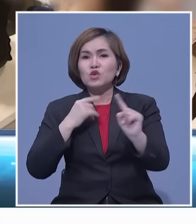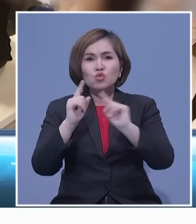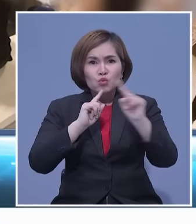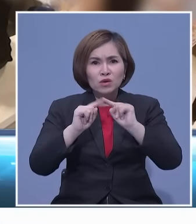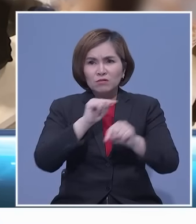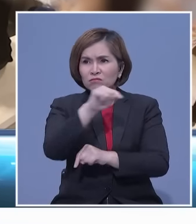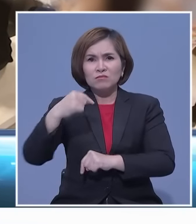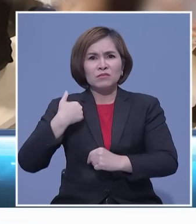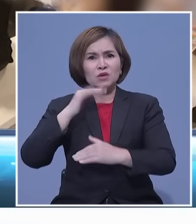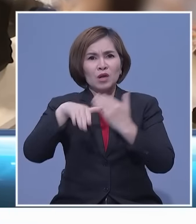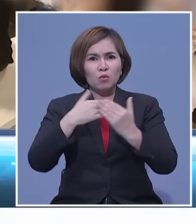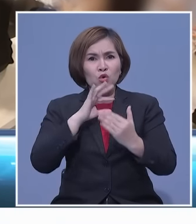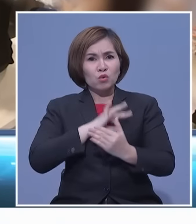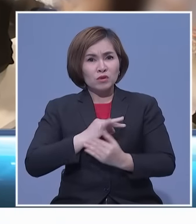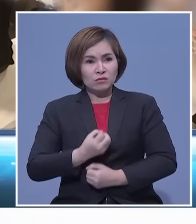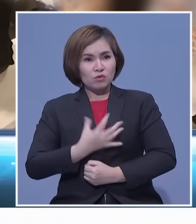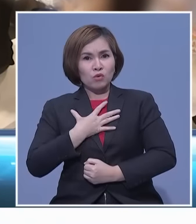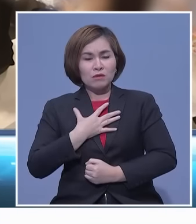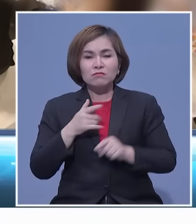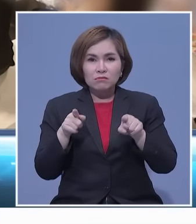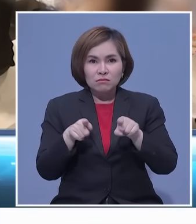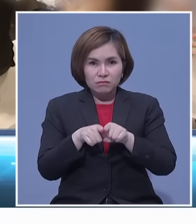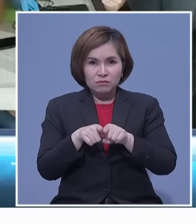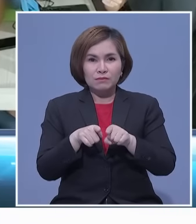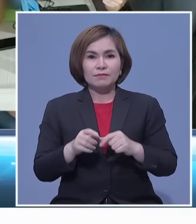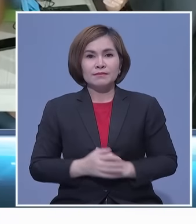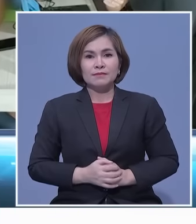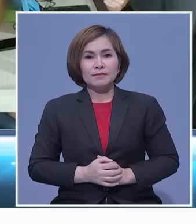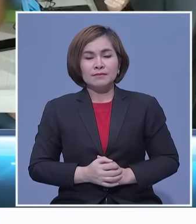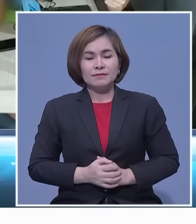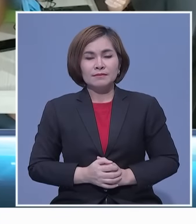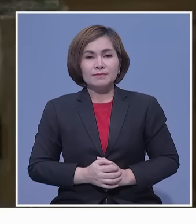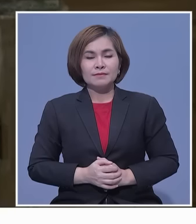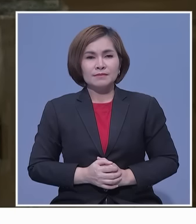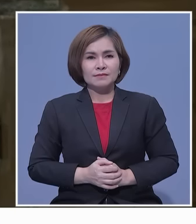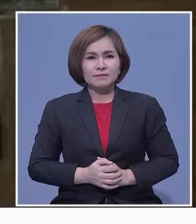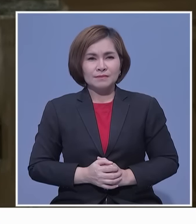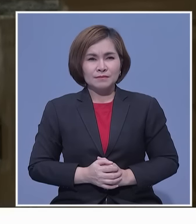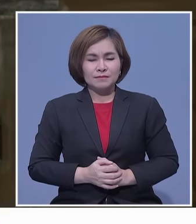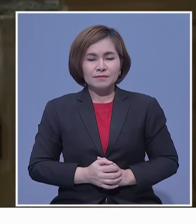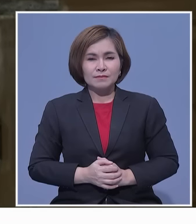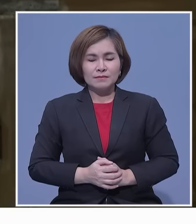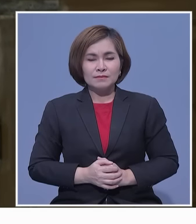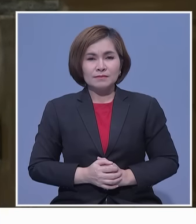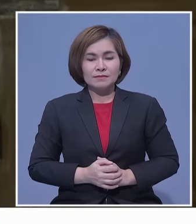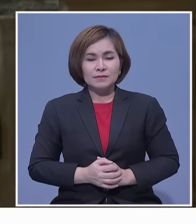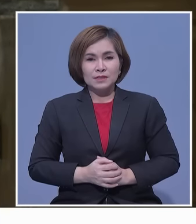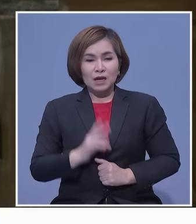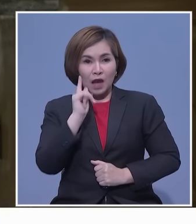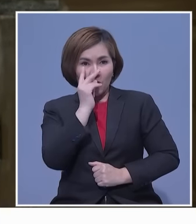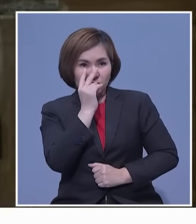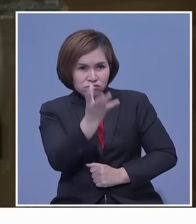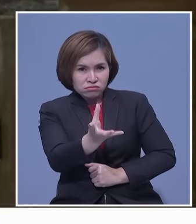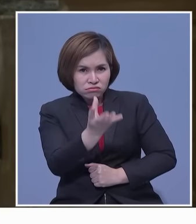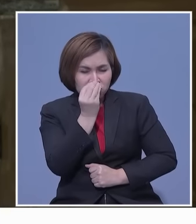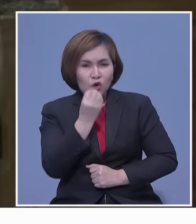บ้างว่าทั้งหมดเนี่ยอยู่ในอาการที่ตกใจค่ะเรามาเห็นข่าวแล้วเราก็